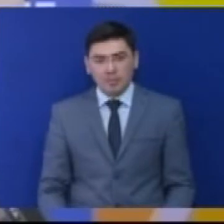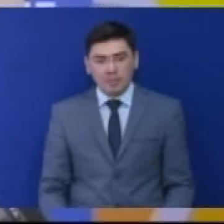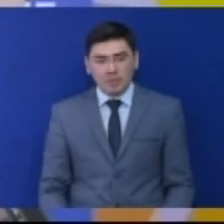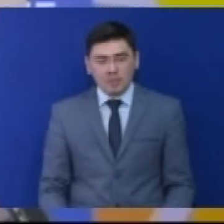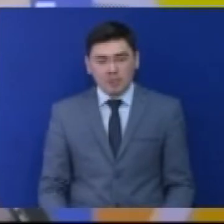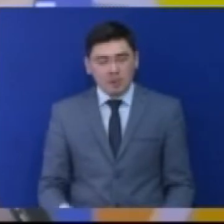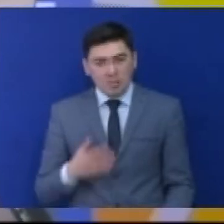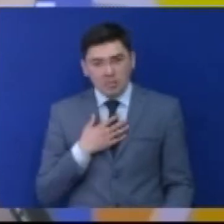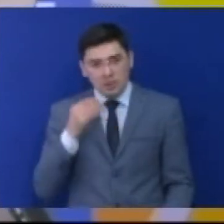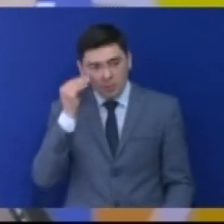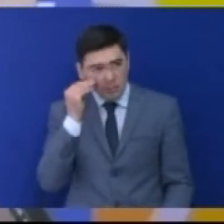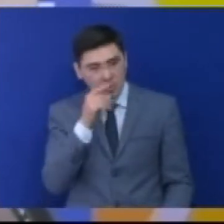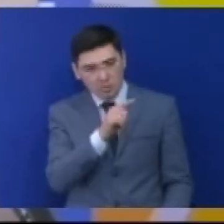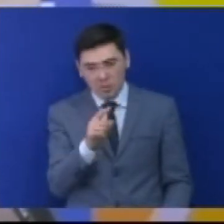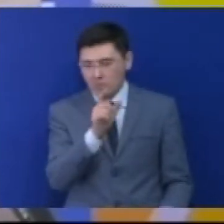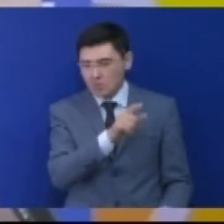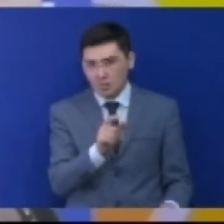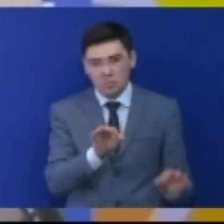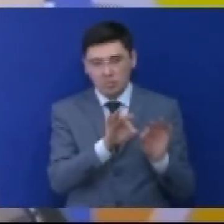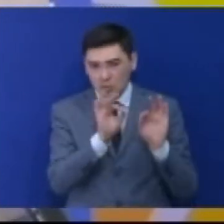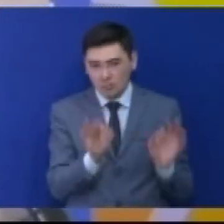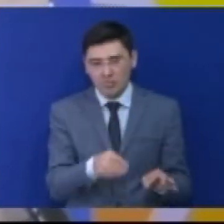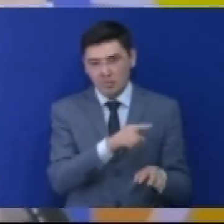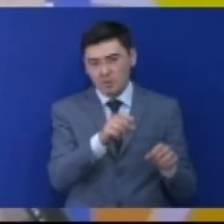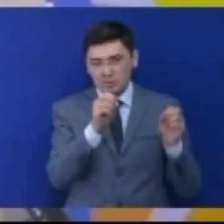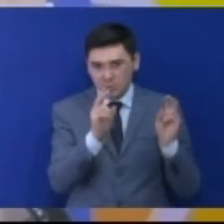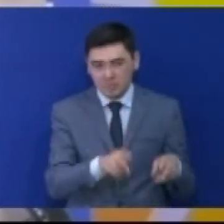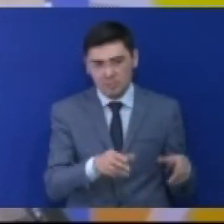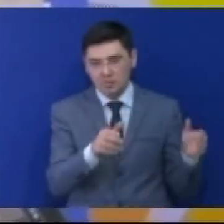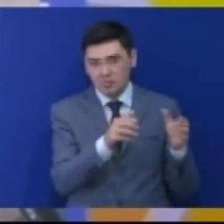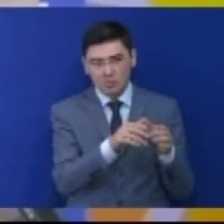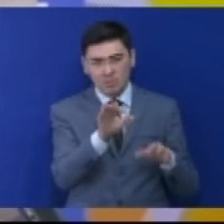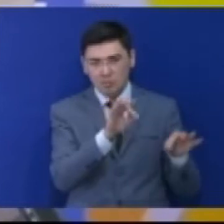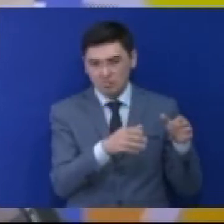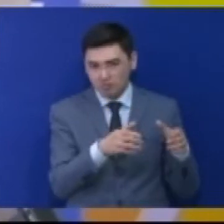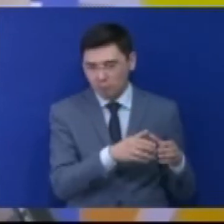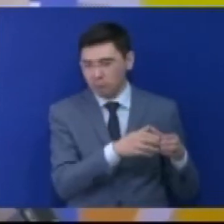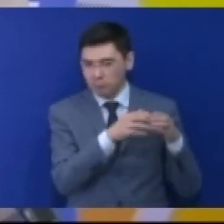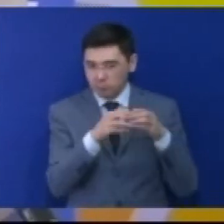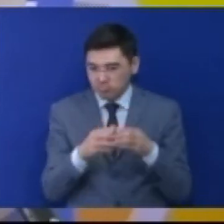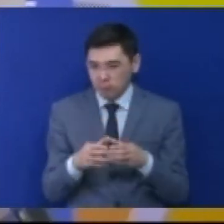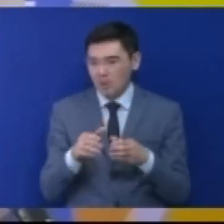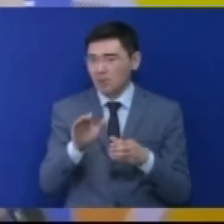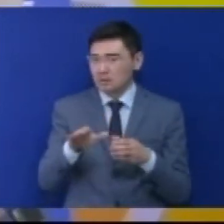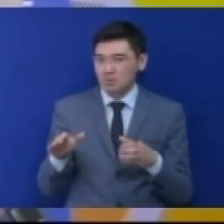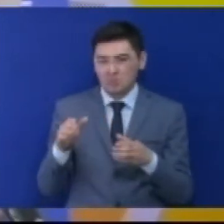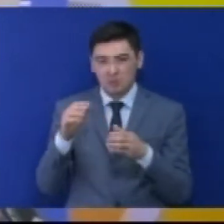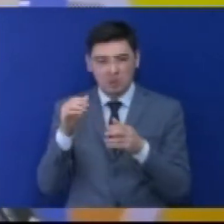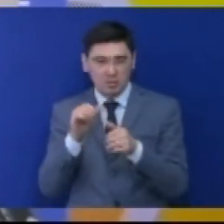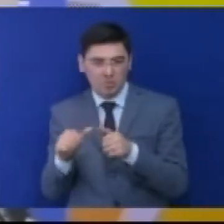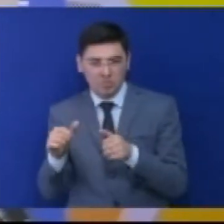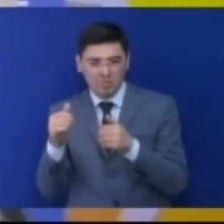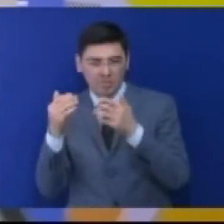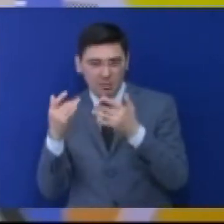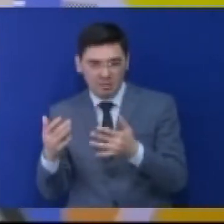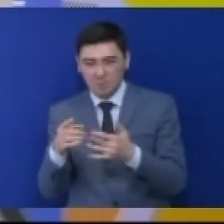команда, с моей точки зрения, профессиональные люди. И здесь детям с особыми образовательными потребностями будет